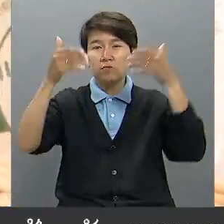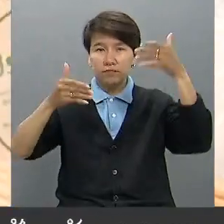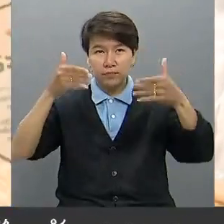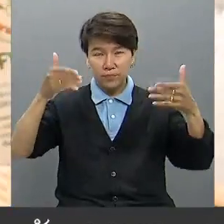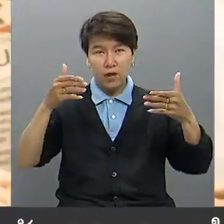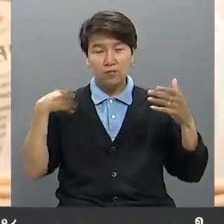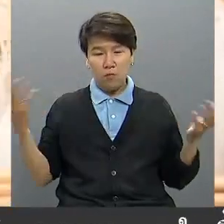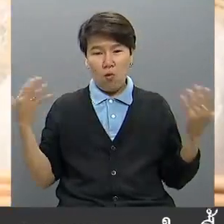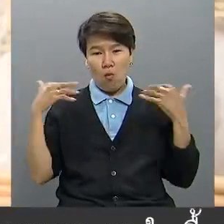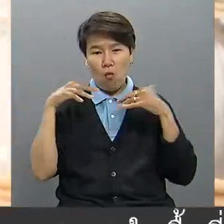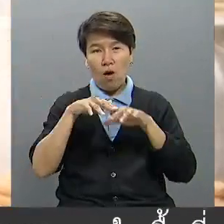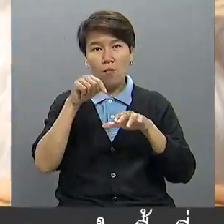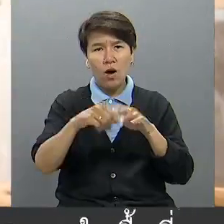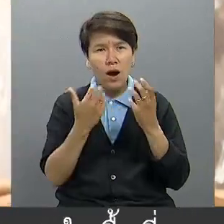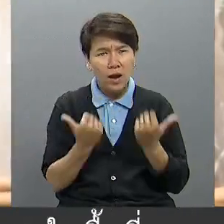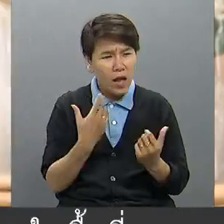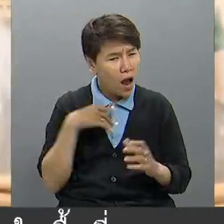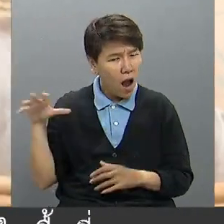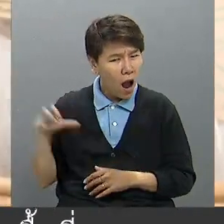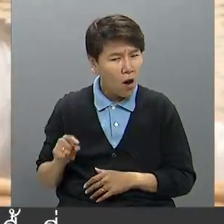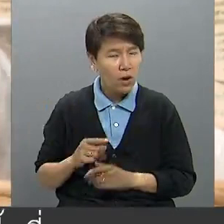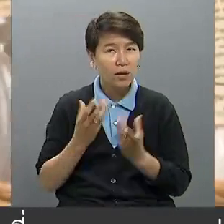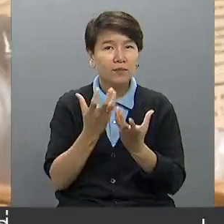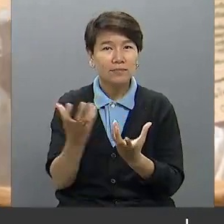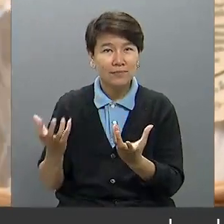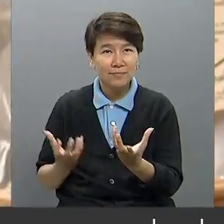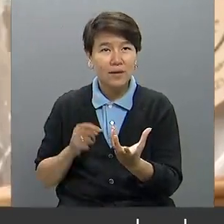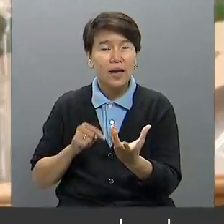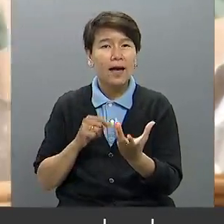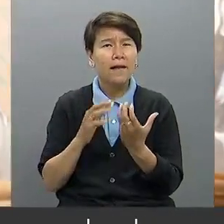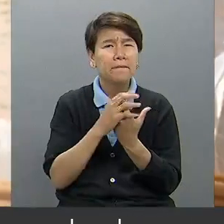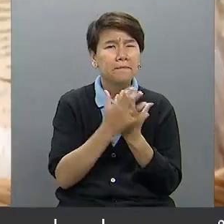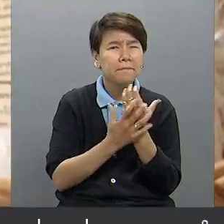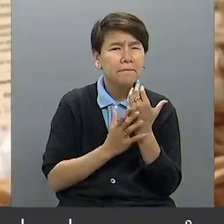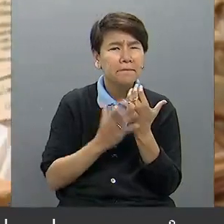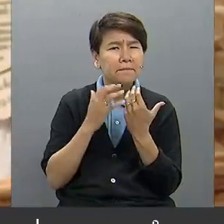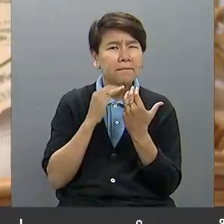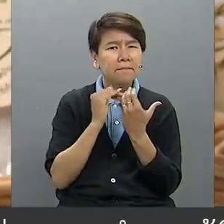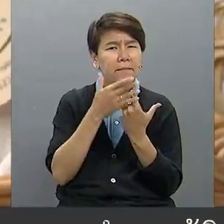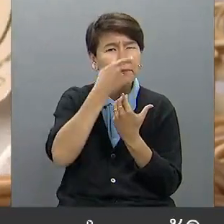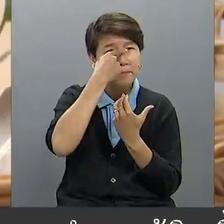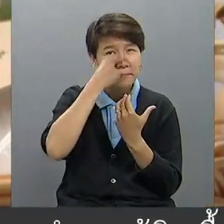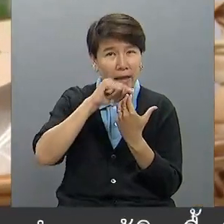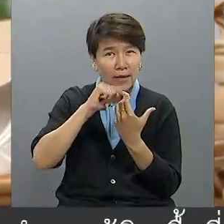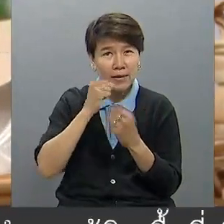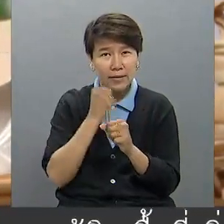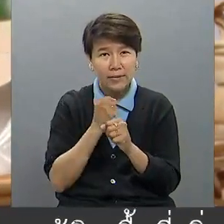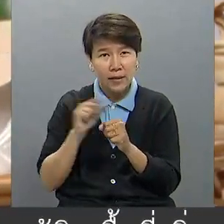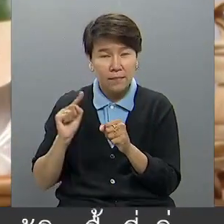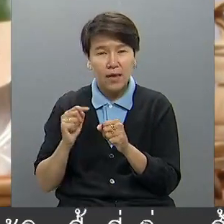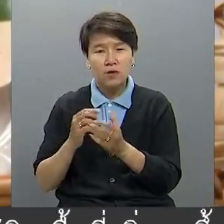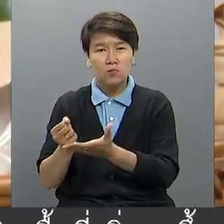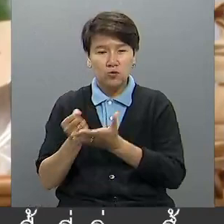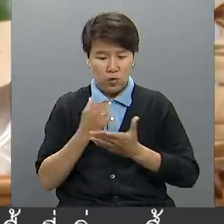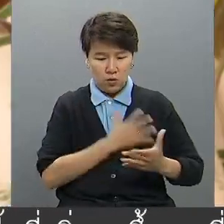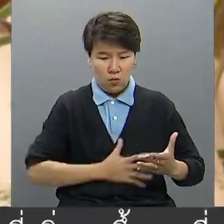าก็คือเอาสมุนไพรที่ทางกลุ่มเนี่ยได้เรียนรู้มาเพื่อที่จะเอาไปดูแลสุขภาพเนาะก็มีน้